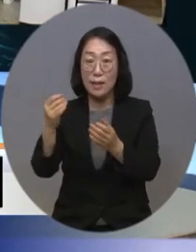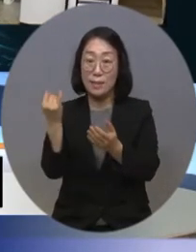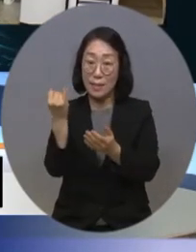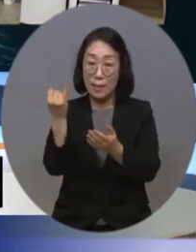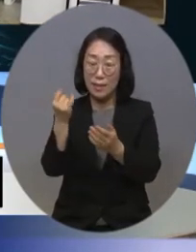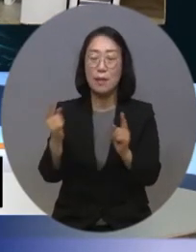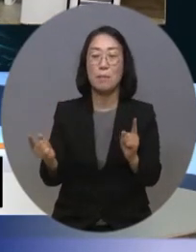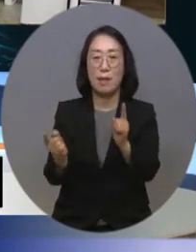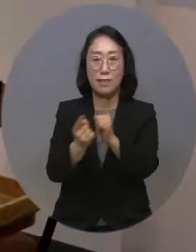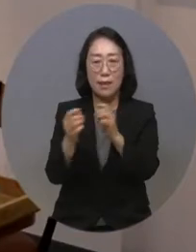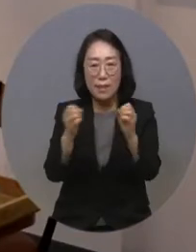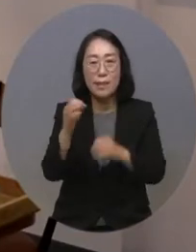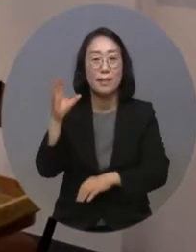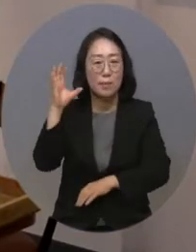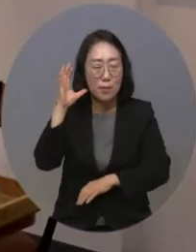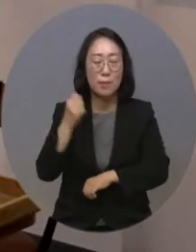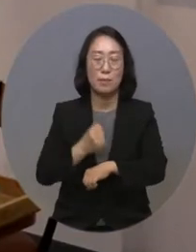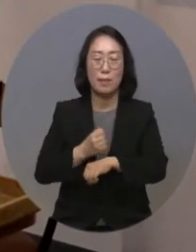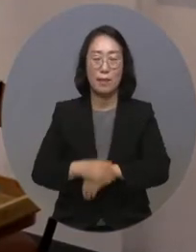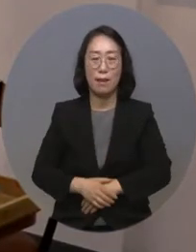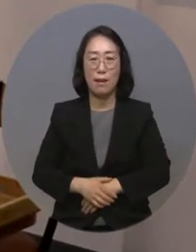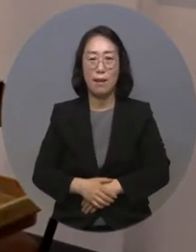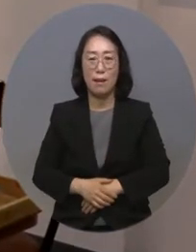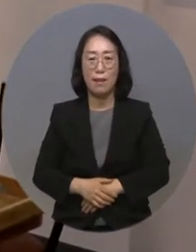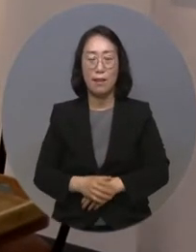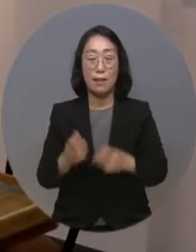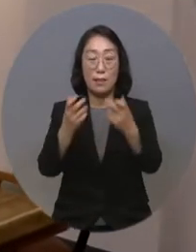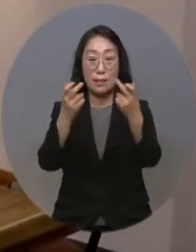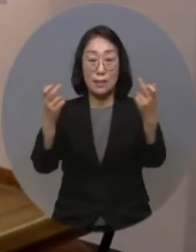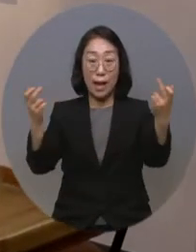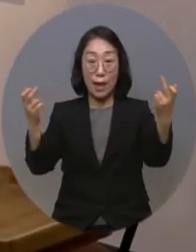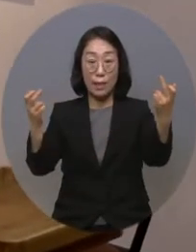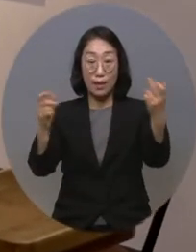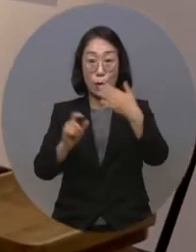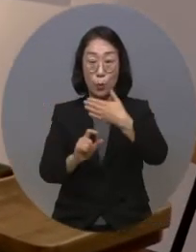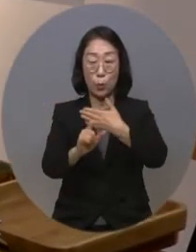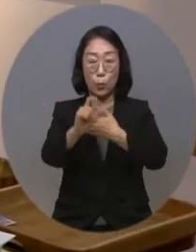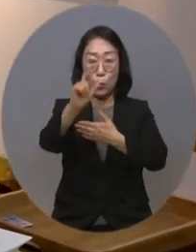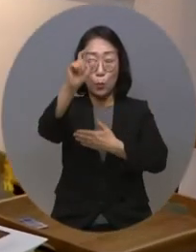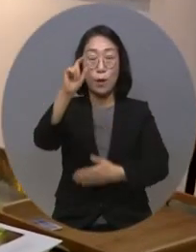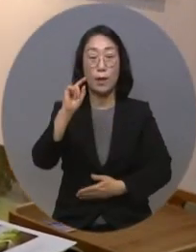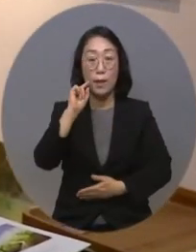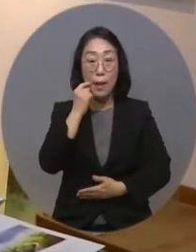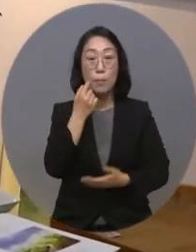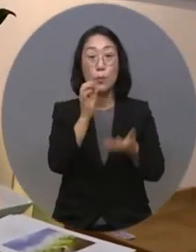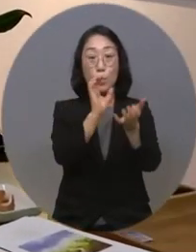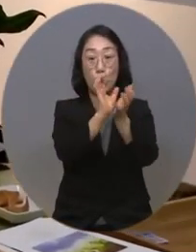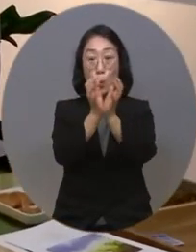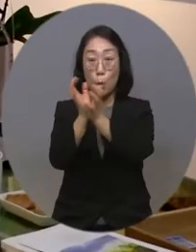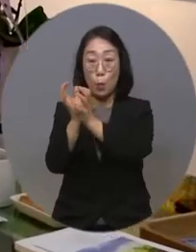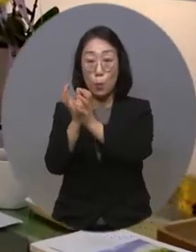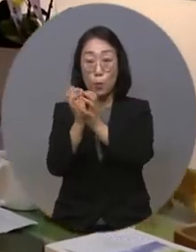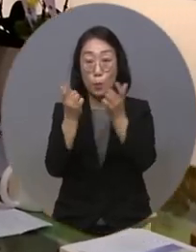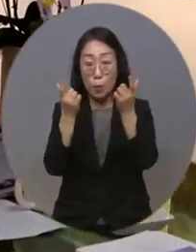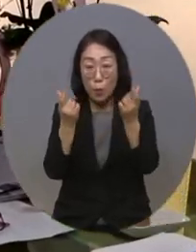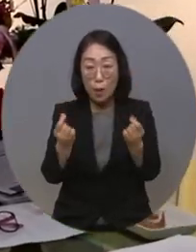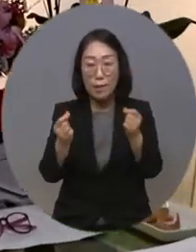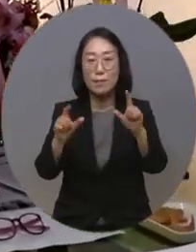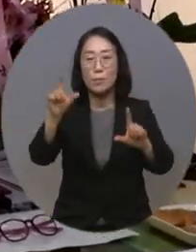만나봤습니다. 먼 산 위로 아침 해가 떠오르듯 아름다운 꽃들이 하나둘